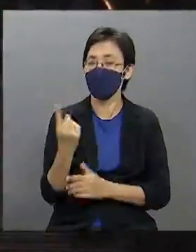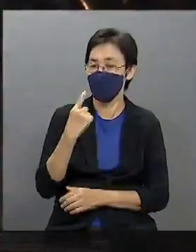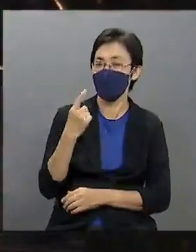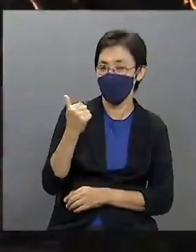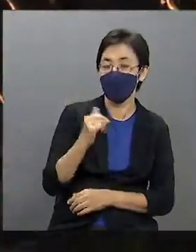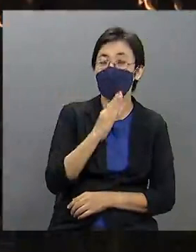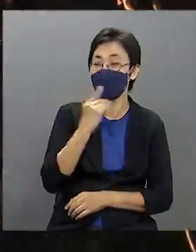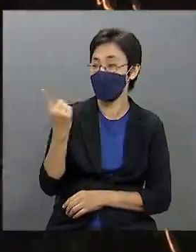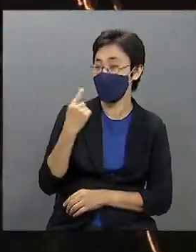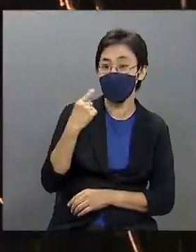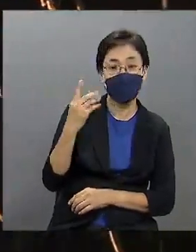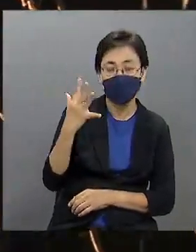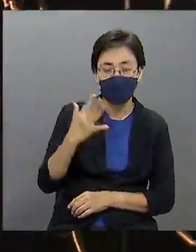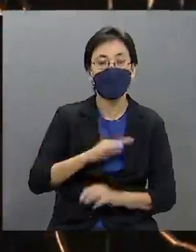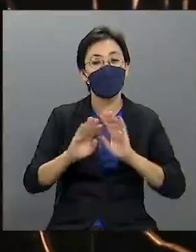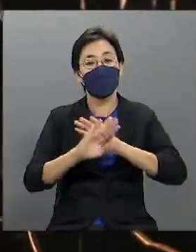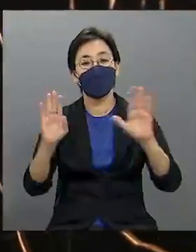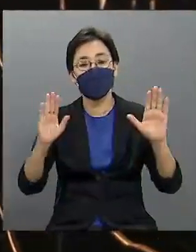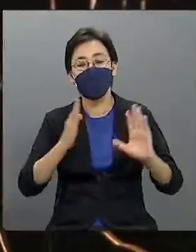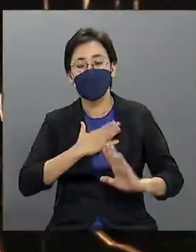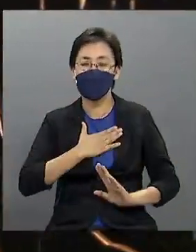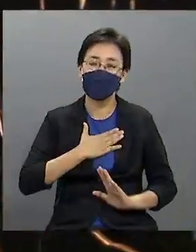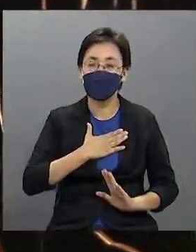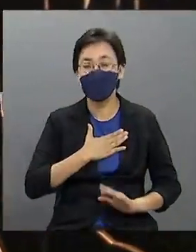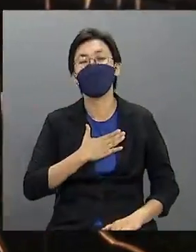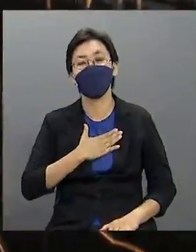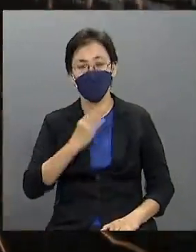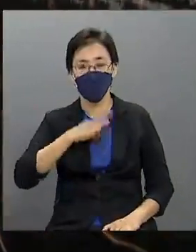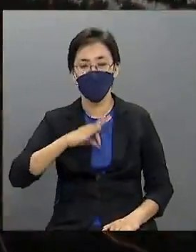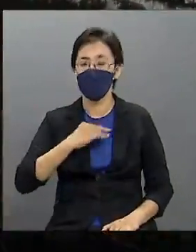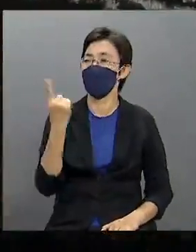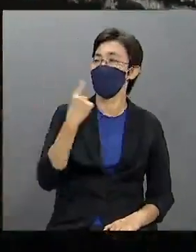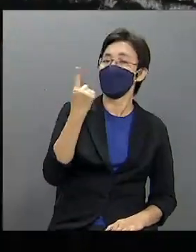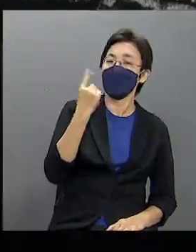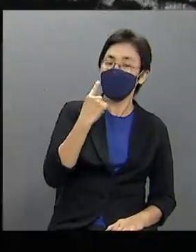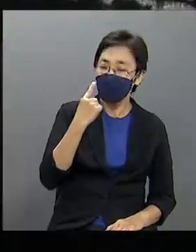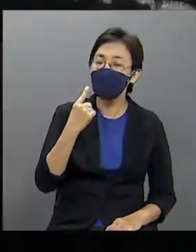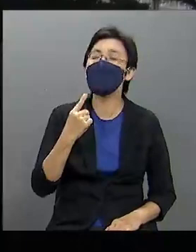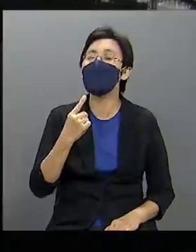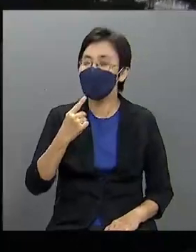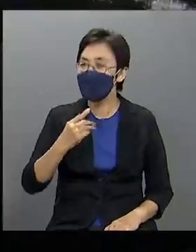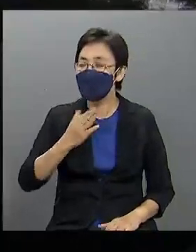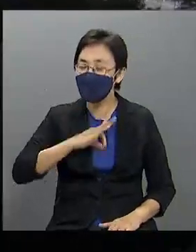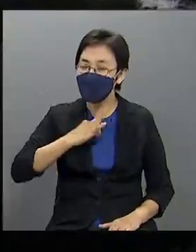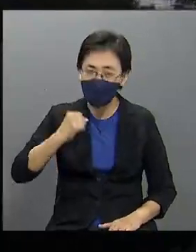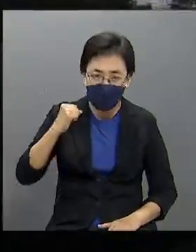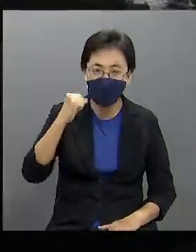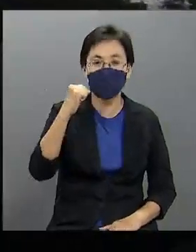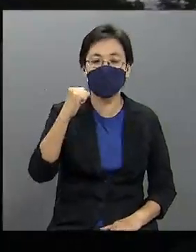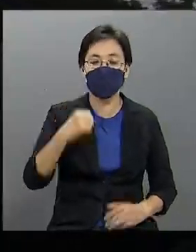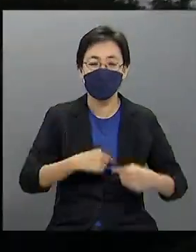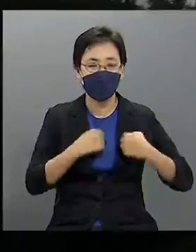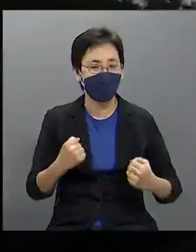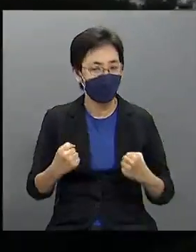เพระฉัจะเริมอ่อนไหวเราถอวคำด่า มันเป็นคำที่ให้พรเราให้สู้ต่อเป็พลงใจให้สู้